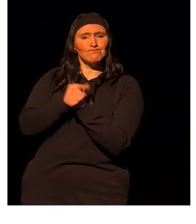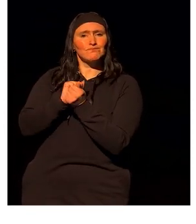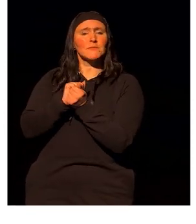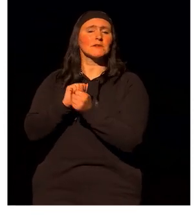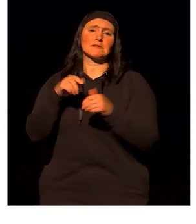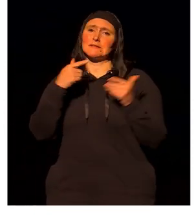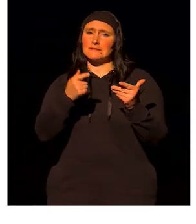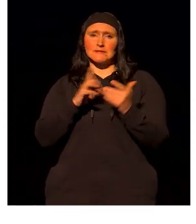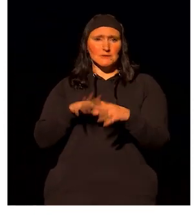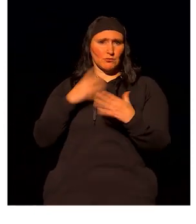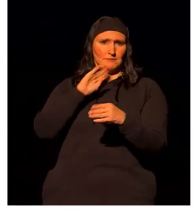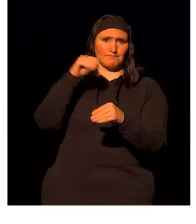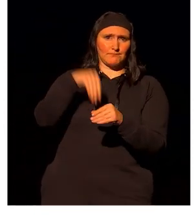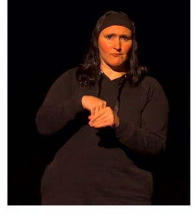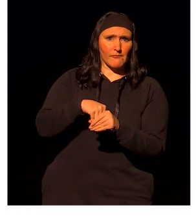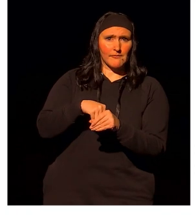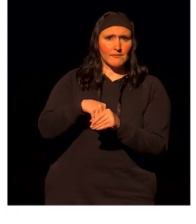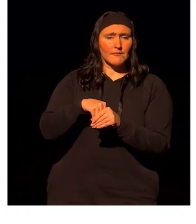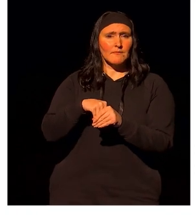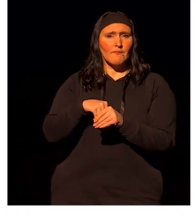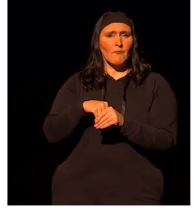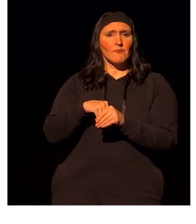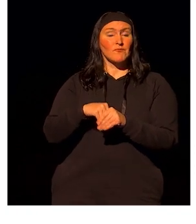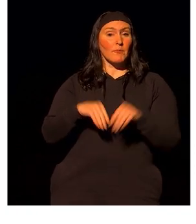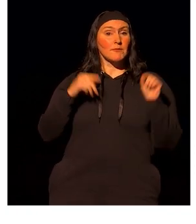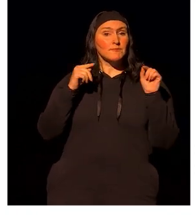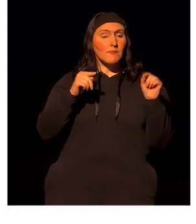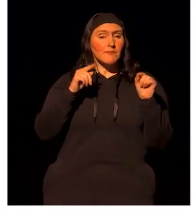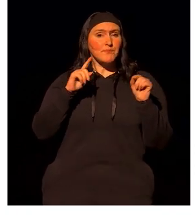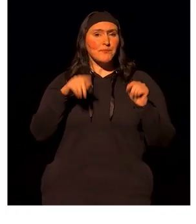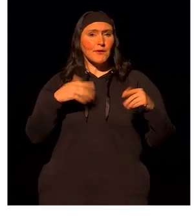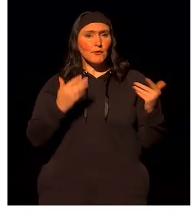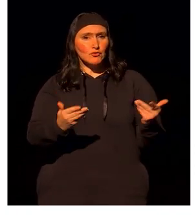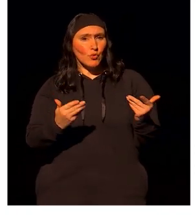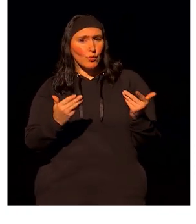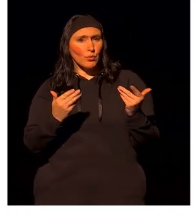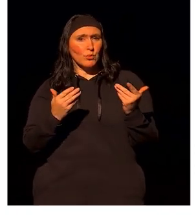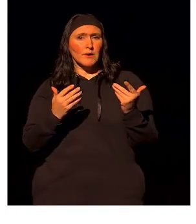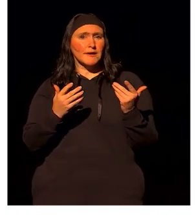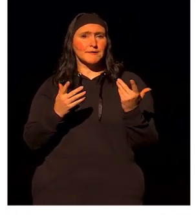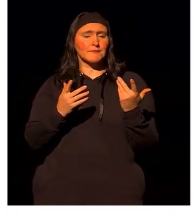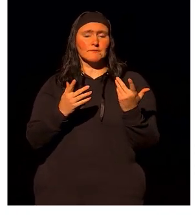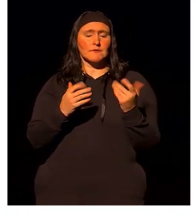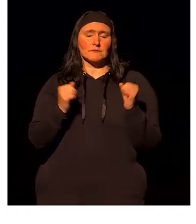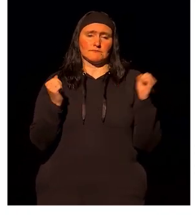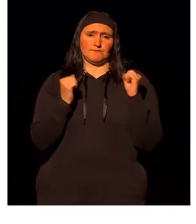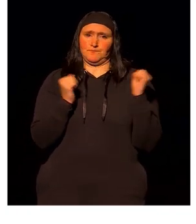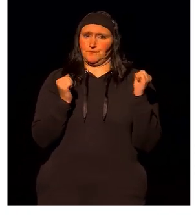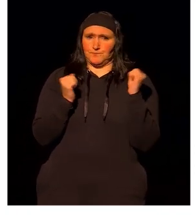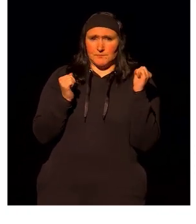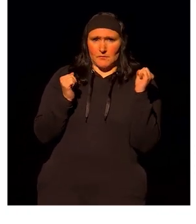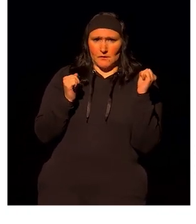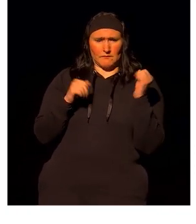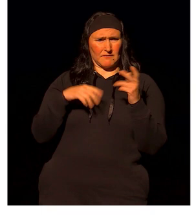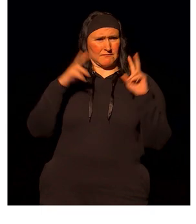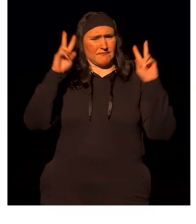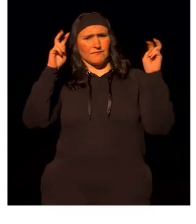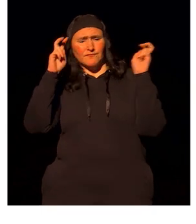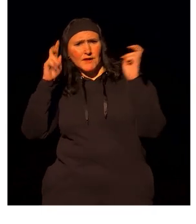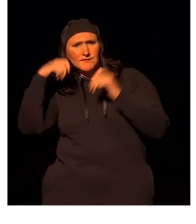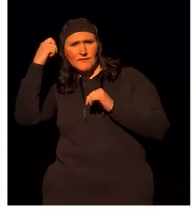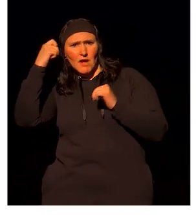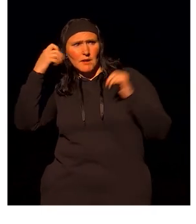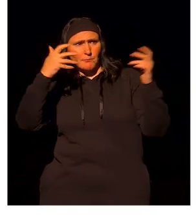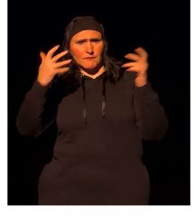auch ein Cantus Firmus dieses schrecklichen Massakers war. Also all diese Elemente